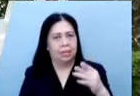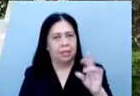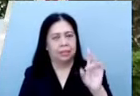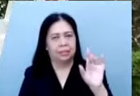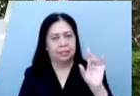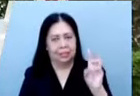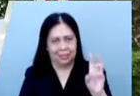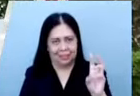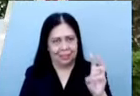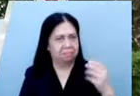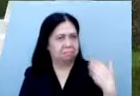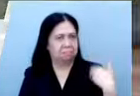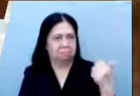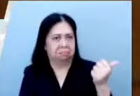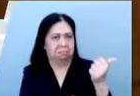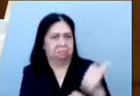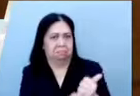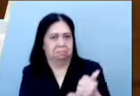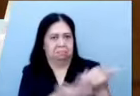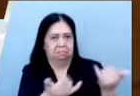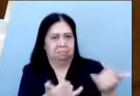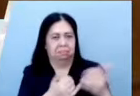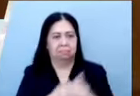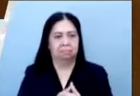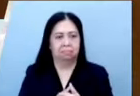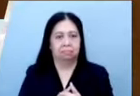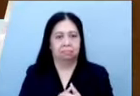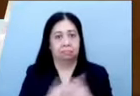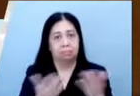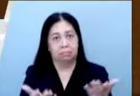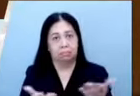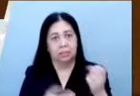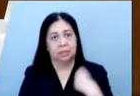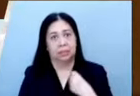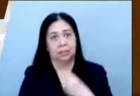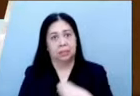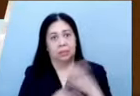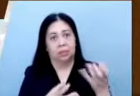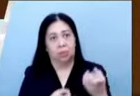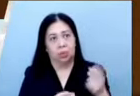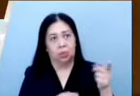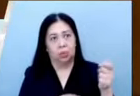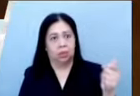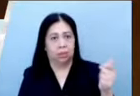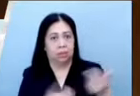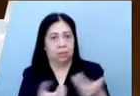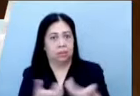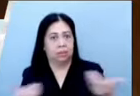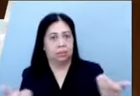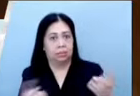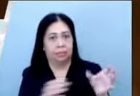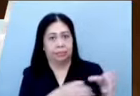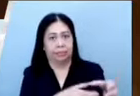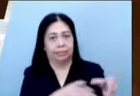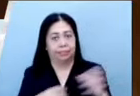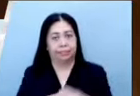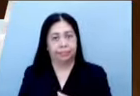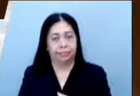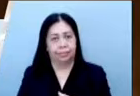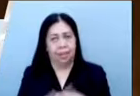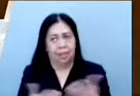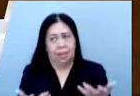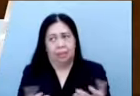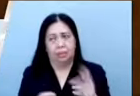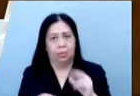pa naaaprubahan sa ngayon. Siyempre, the Senate would like to call itself a separate body. There is really no problem